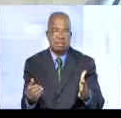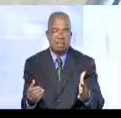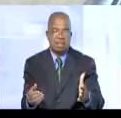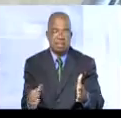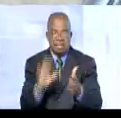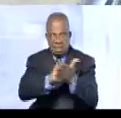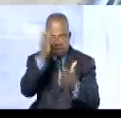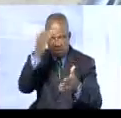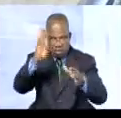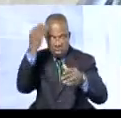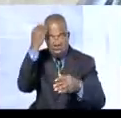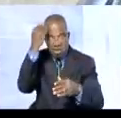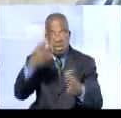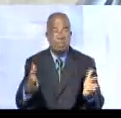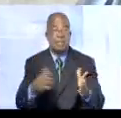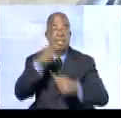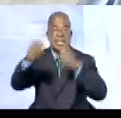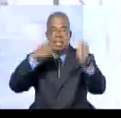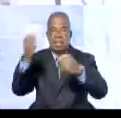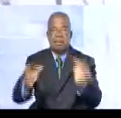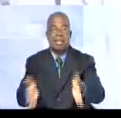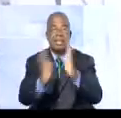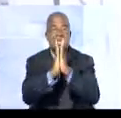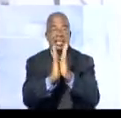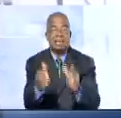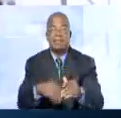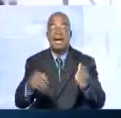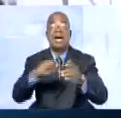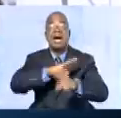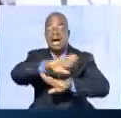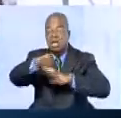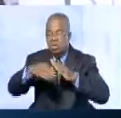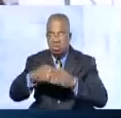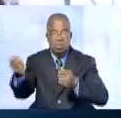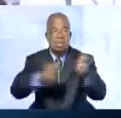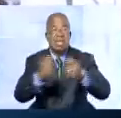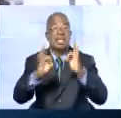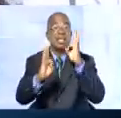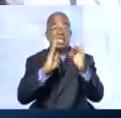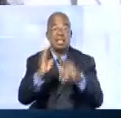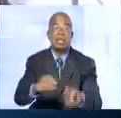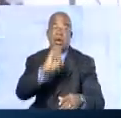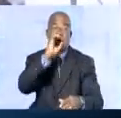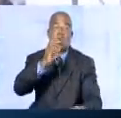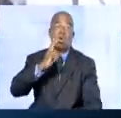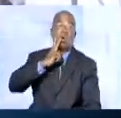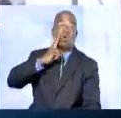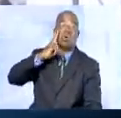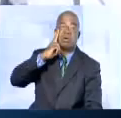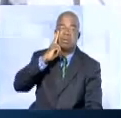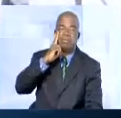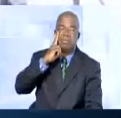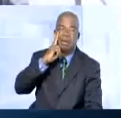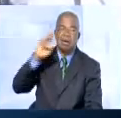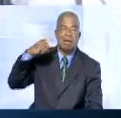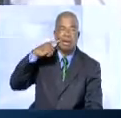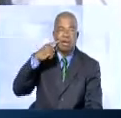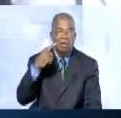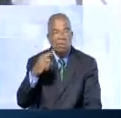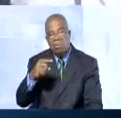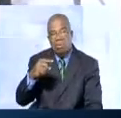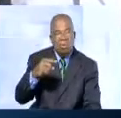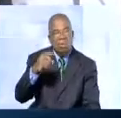routier à la prudence. Ne prenons pas le volant lorsqu'on a une consommation d'alcool et faisons en